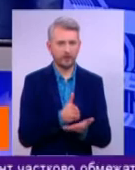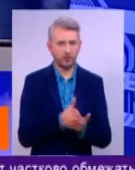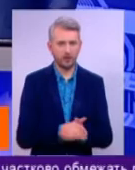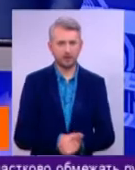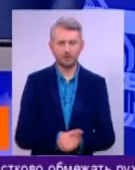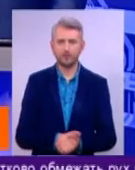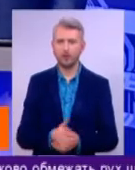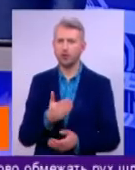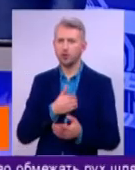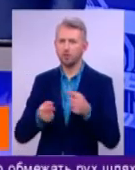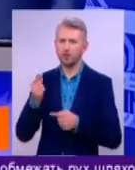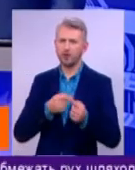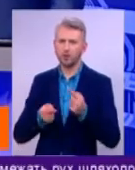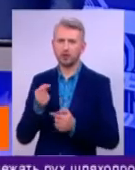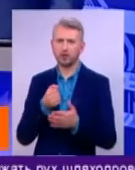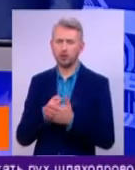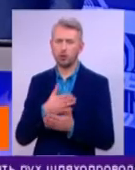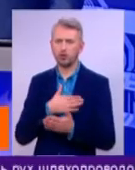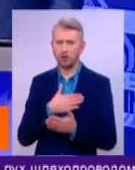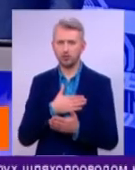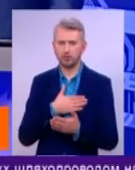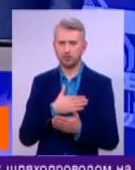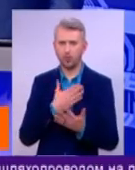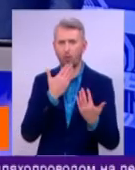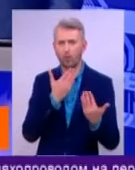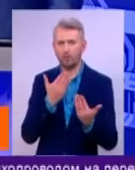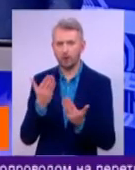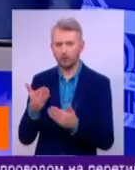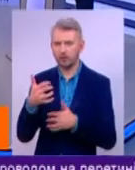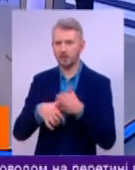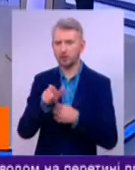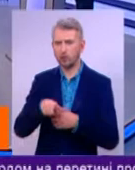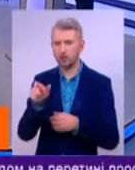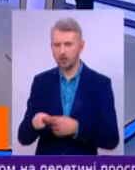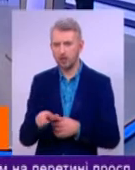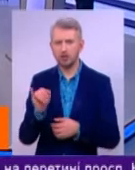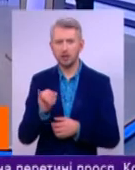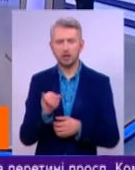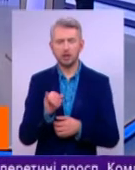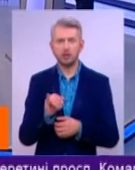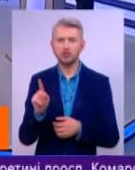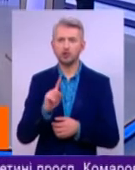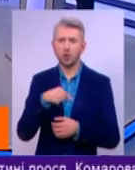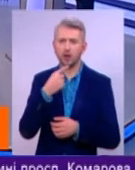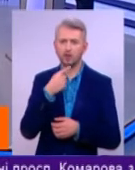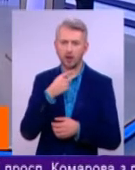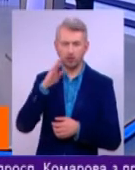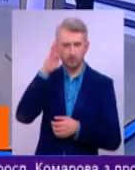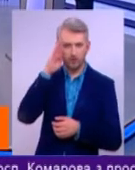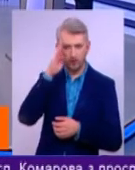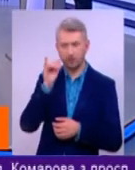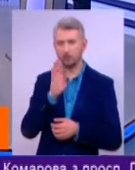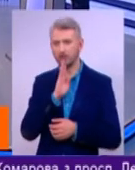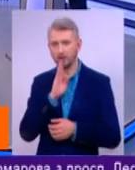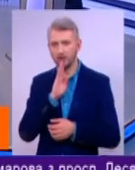Я б хотів би повернутися ось до наших бліців, до опитування серед громадян, так, і безпосередньо, що казали там і чоловіки, і жінки,